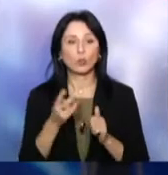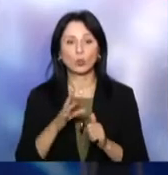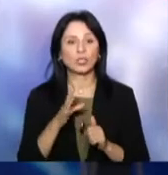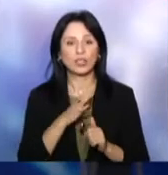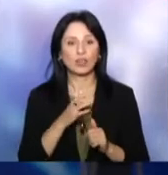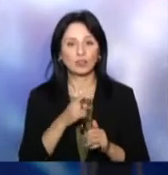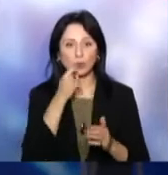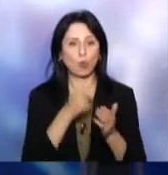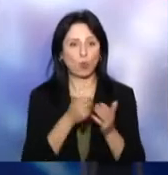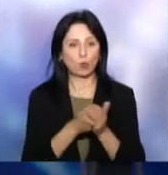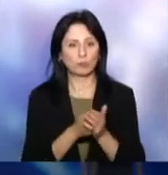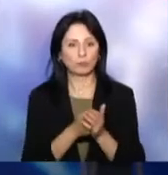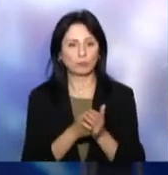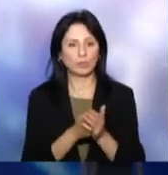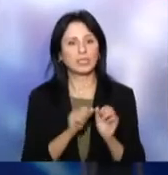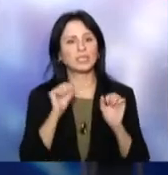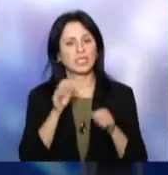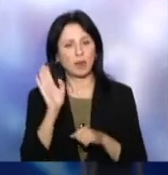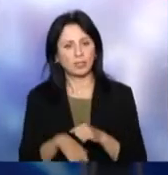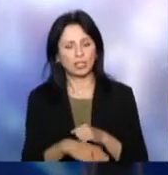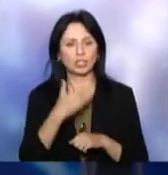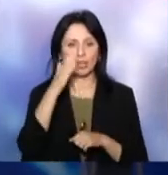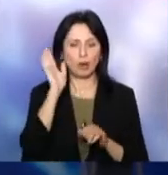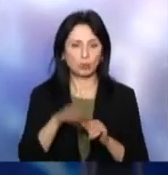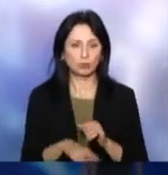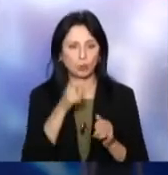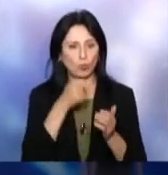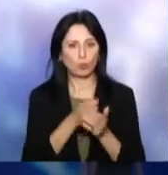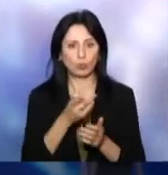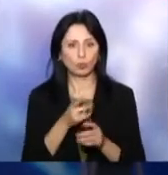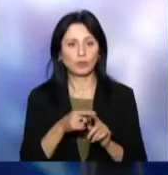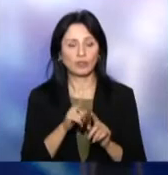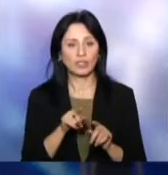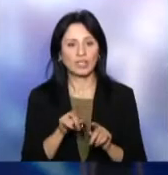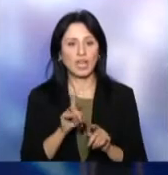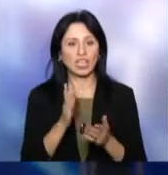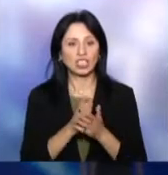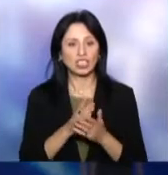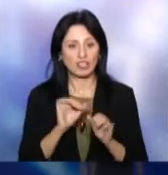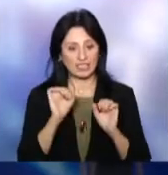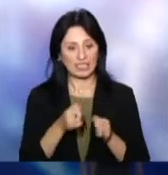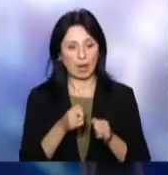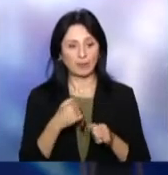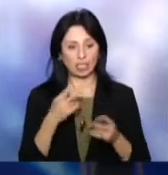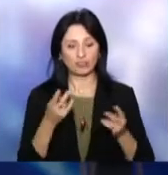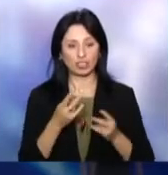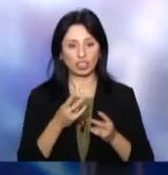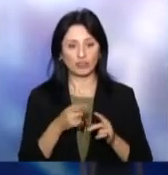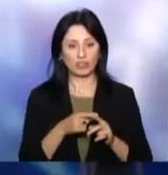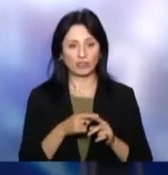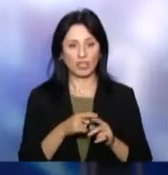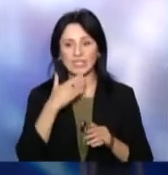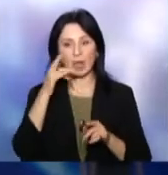იყოს დატენიანებული ზამთარშიც და ზაფხულშიც. რასაკვირველია, ის ტექსტურა, რაც ჩვენ ზამთარში გვჭირდება, არ